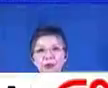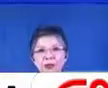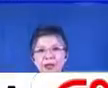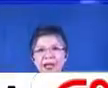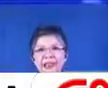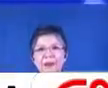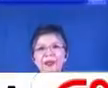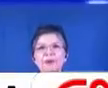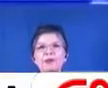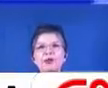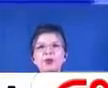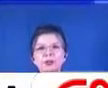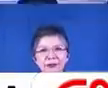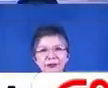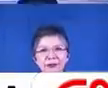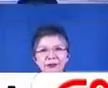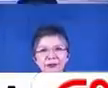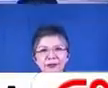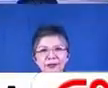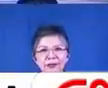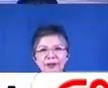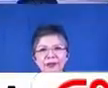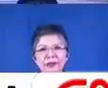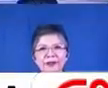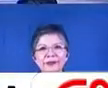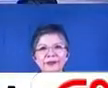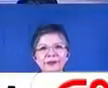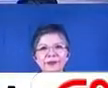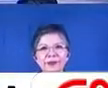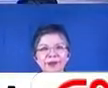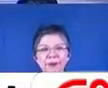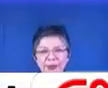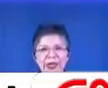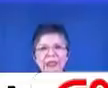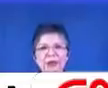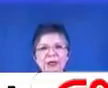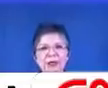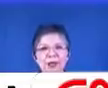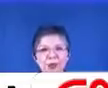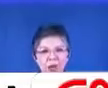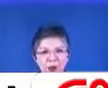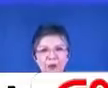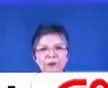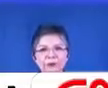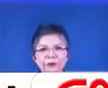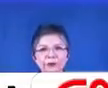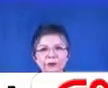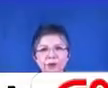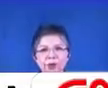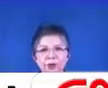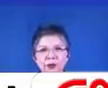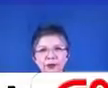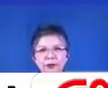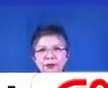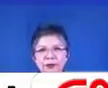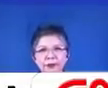pria kelahiran 17 September 1976 itu bukanlah pengalaman pertama. Alvito pernah menjadi moderator debat